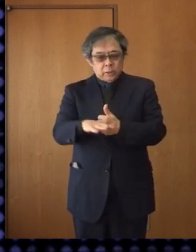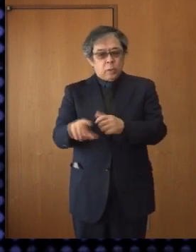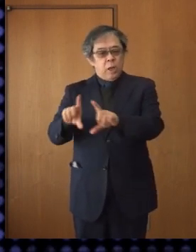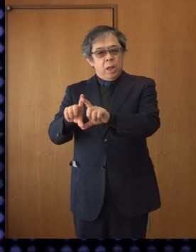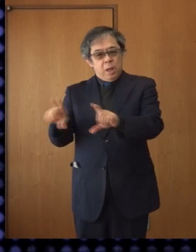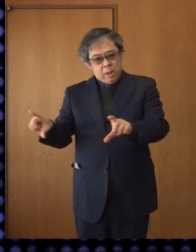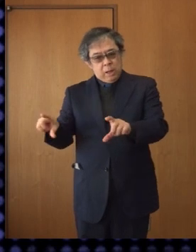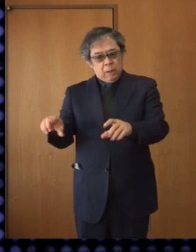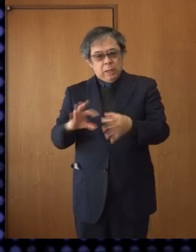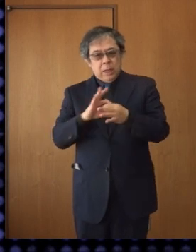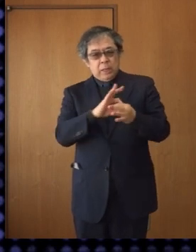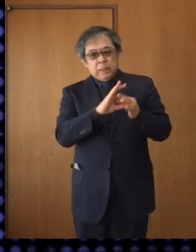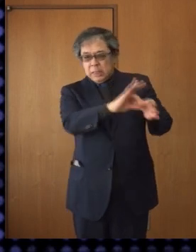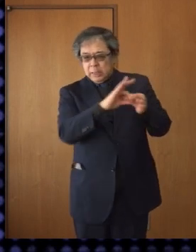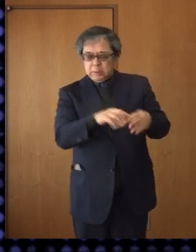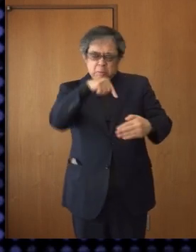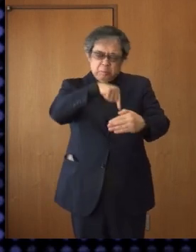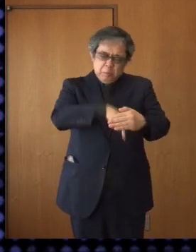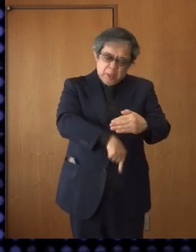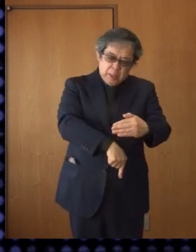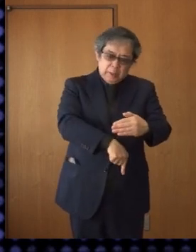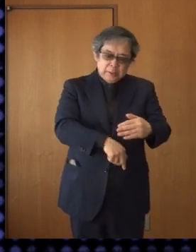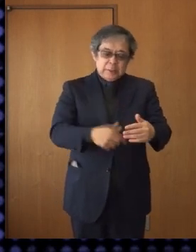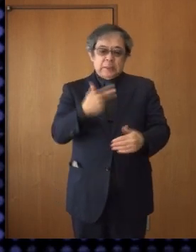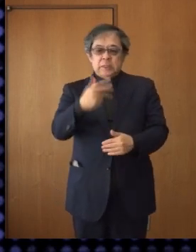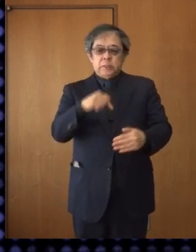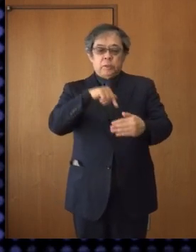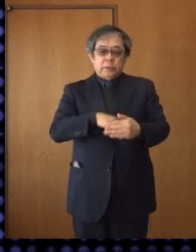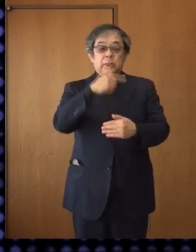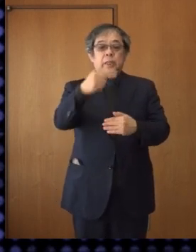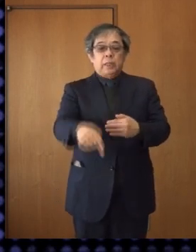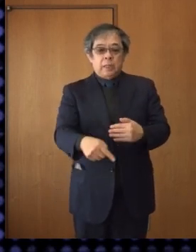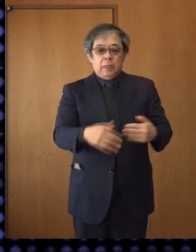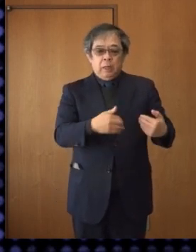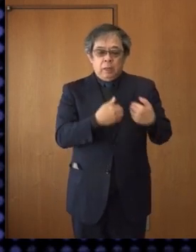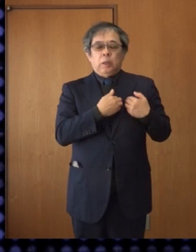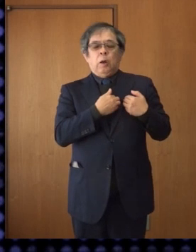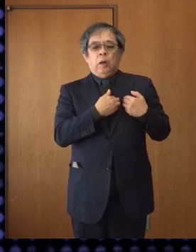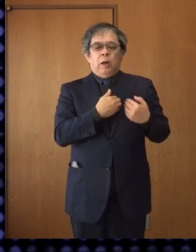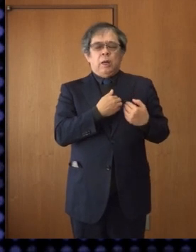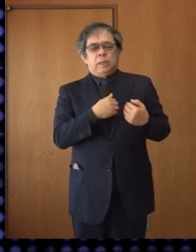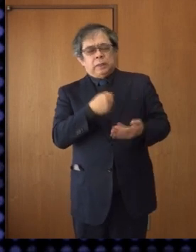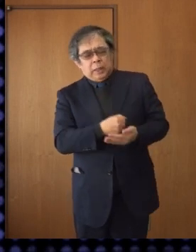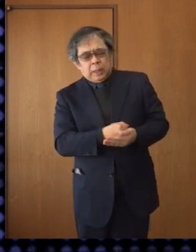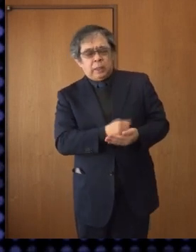など連携を深めていたことから市内外に衝撃が走りました。